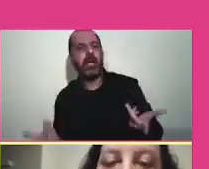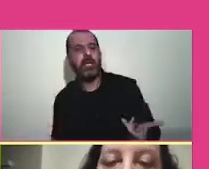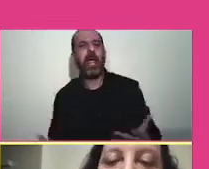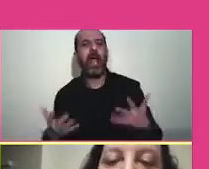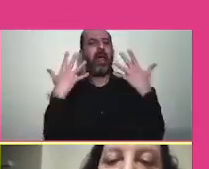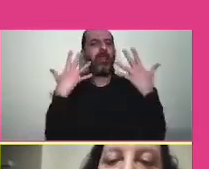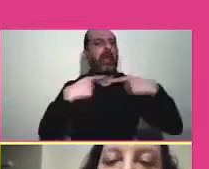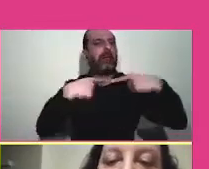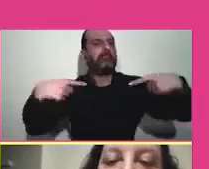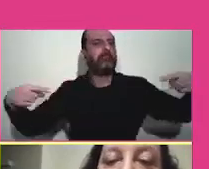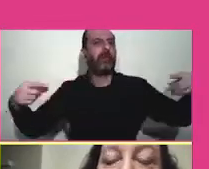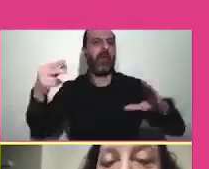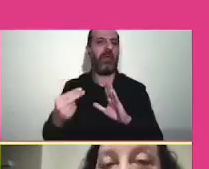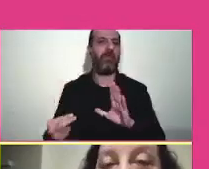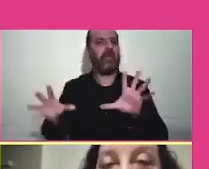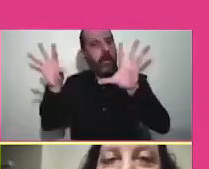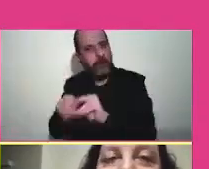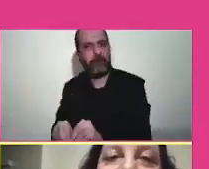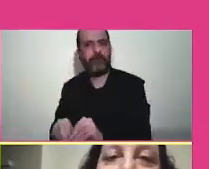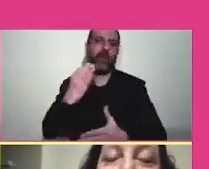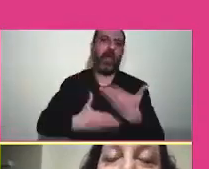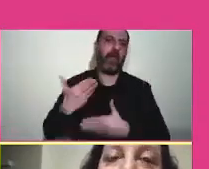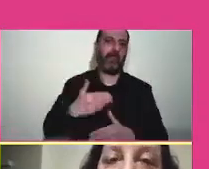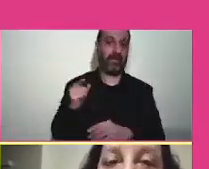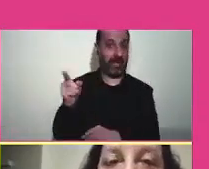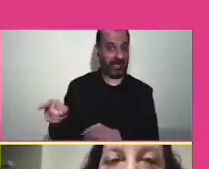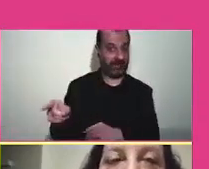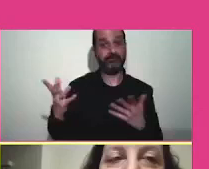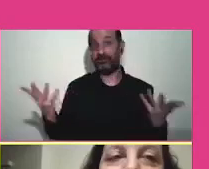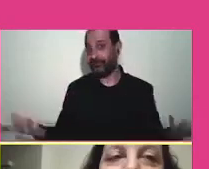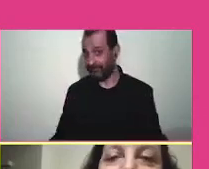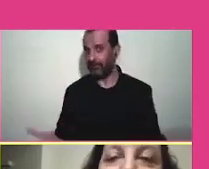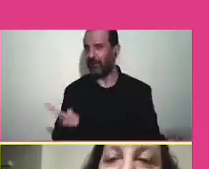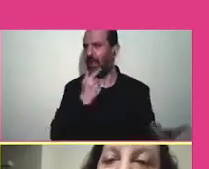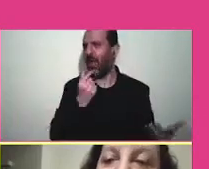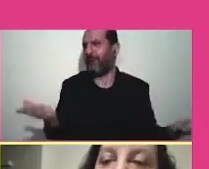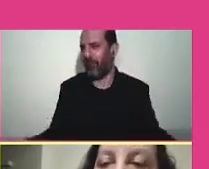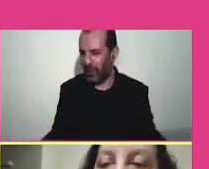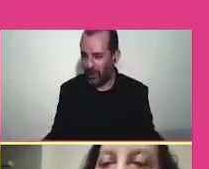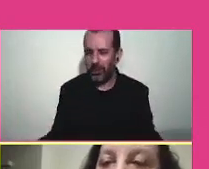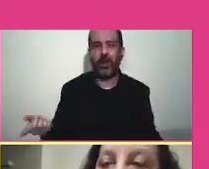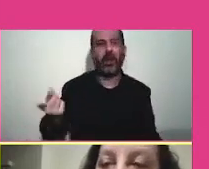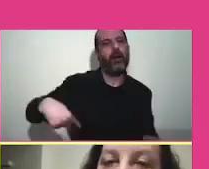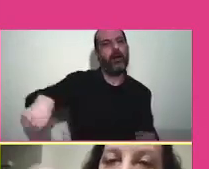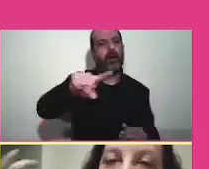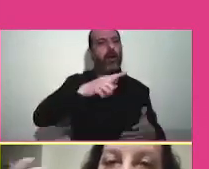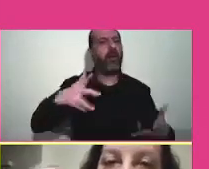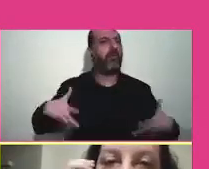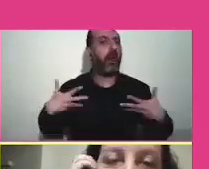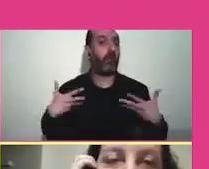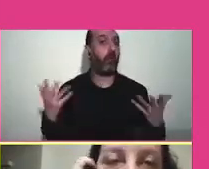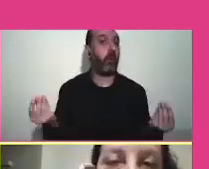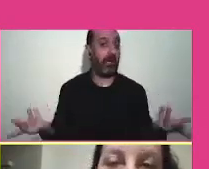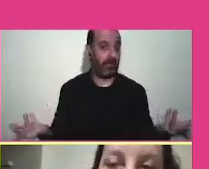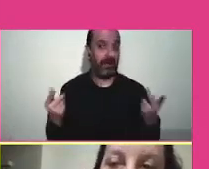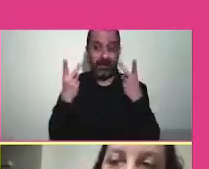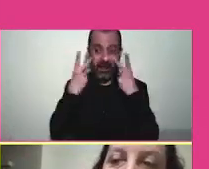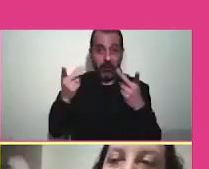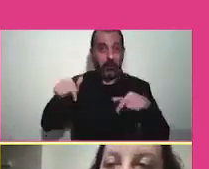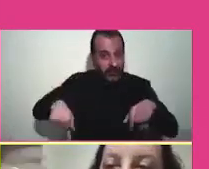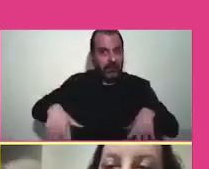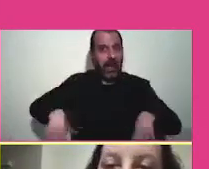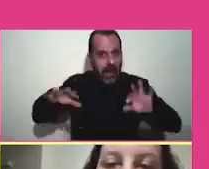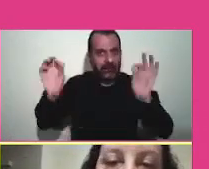αναπηρία. Αυτό είναι πολύ εύκολο, θα χαρούμε πολύ ήδη από σήμερα να το ξεκινήσετε